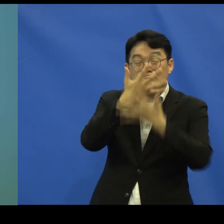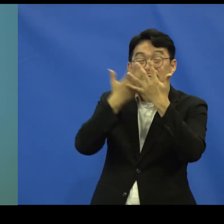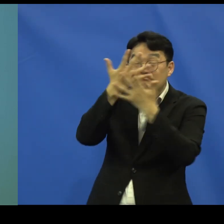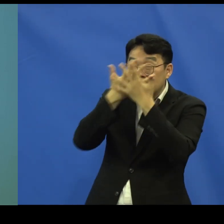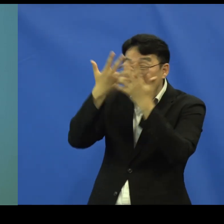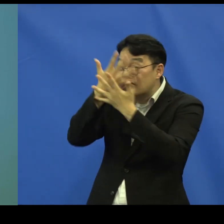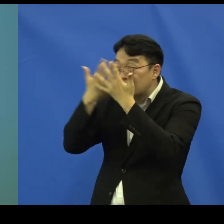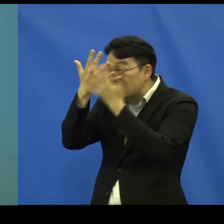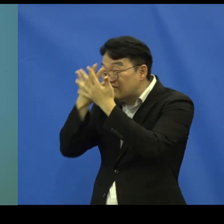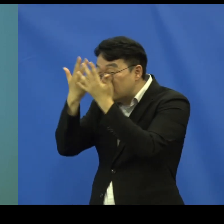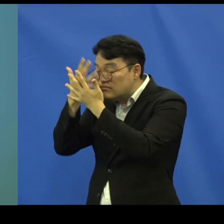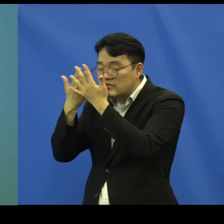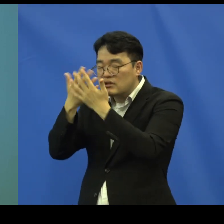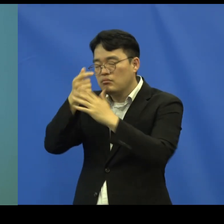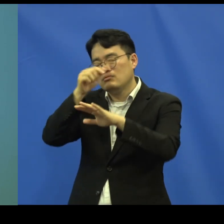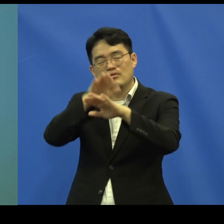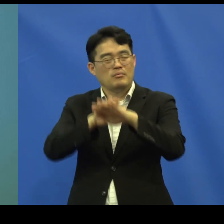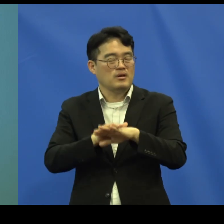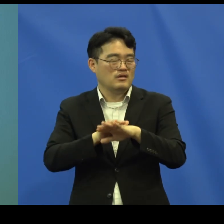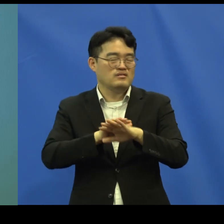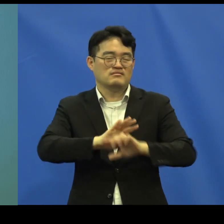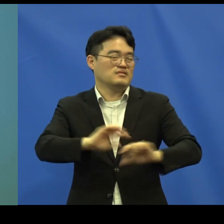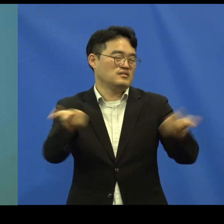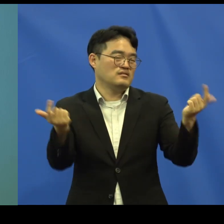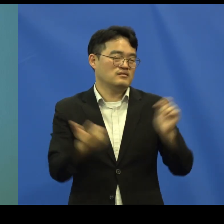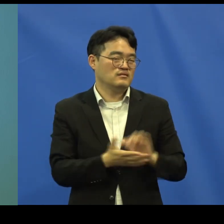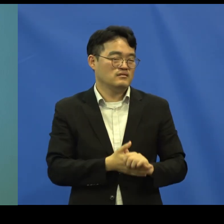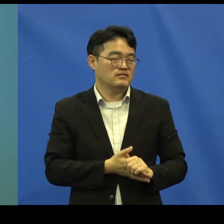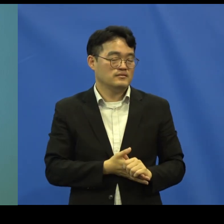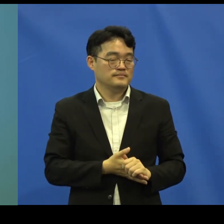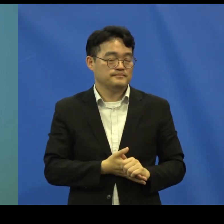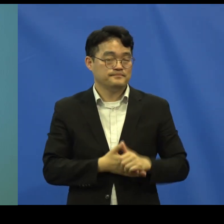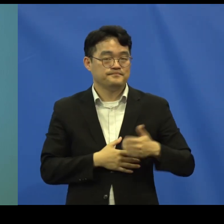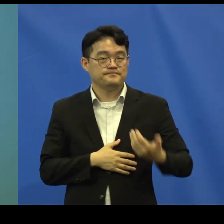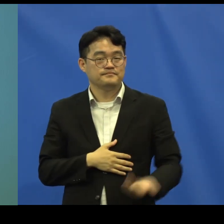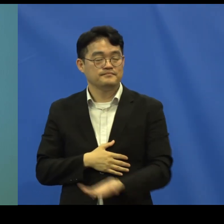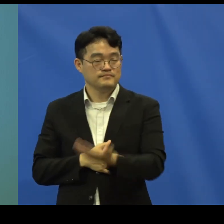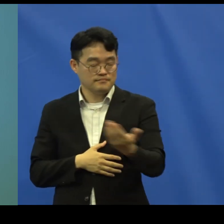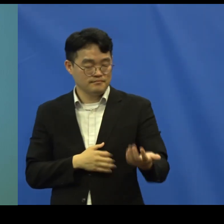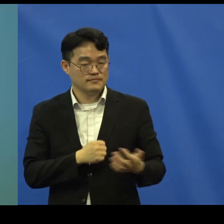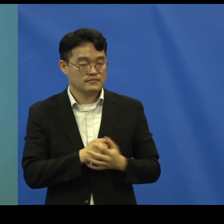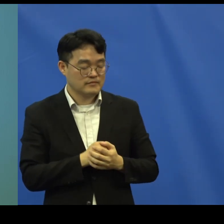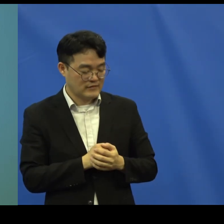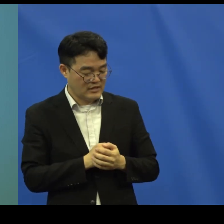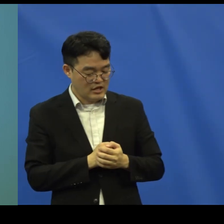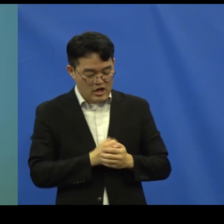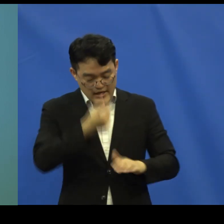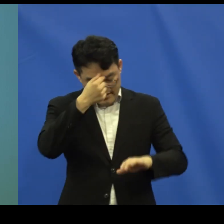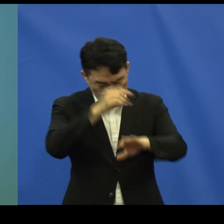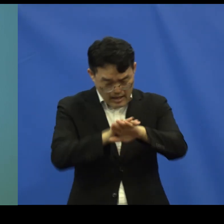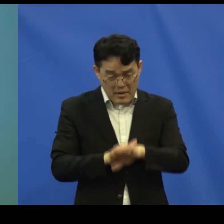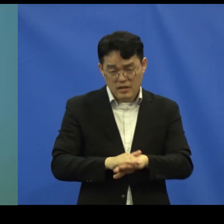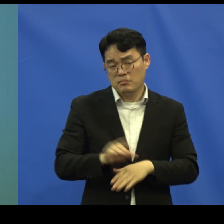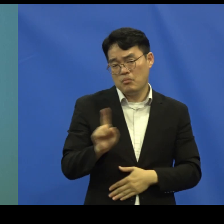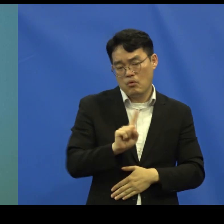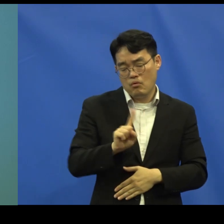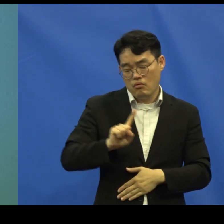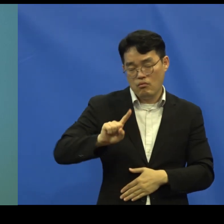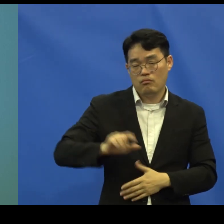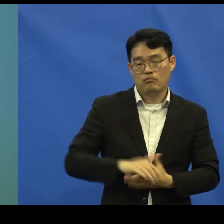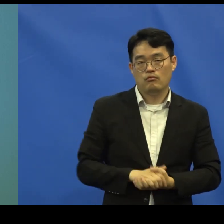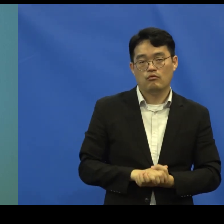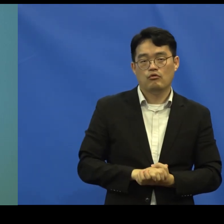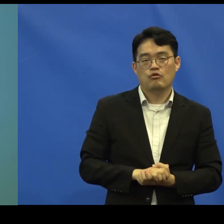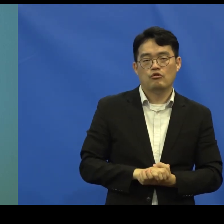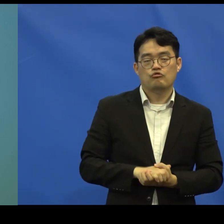얘기예요. 고귀한 시간 낭비. 예배가 뭐냐? 낭비라는 거예요. 그런데 무슨 낭비? 고귀한 낭비라는 거예요. 그래서 그